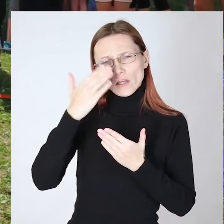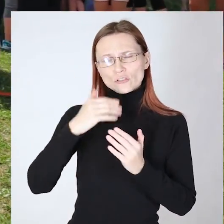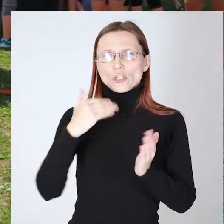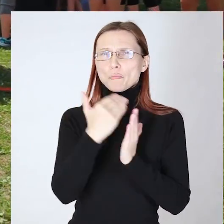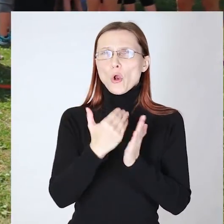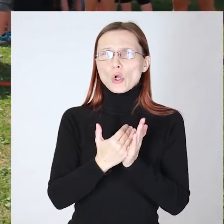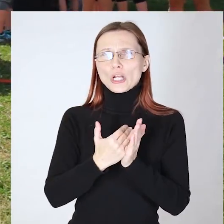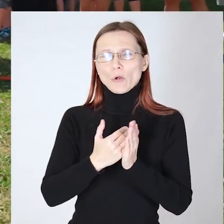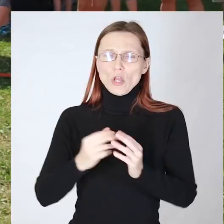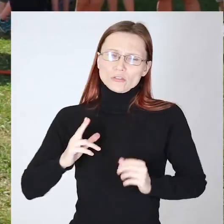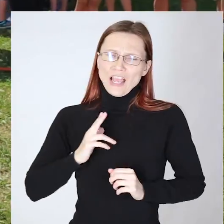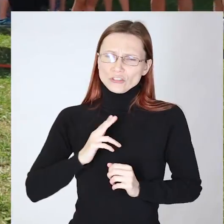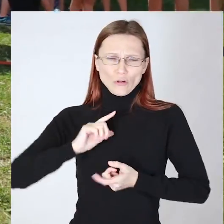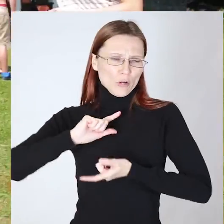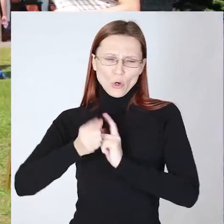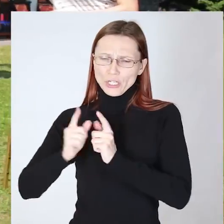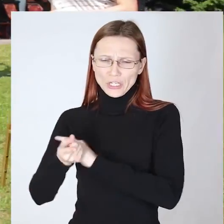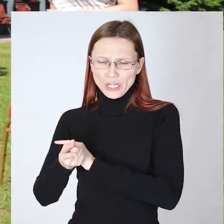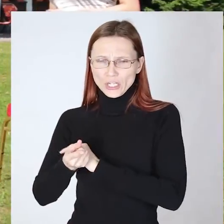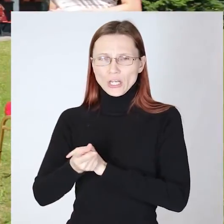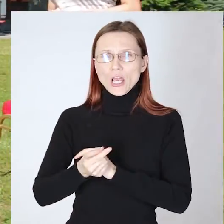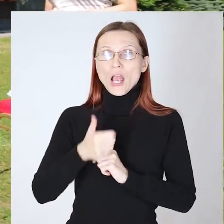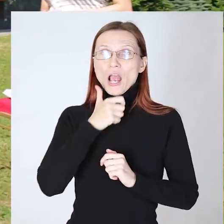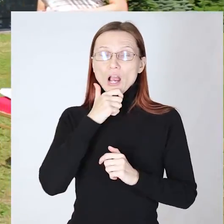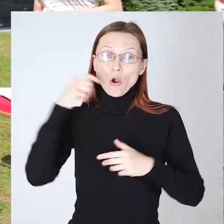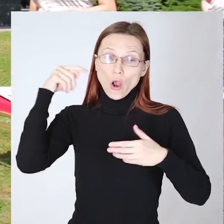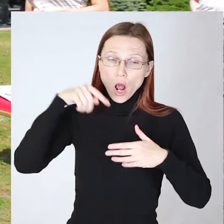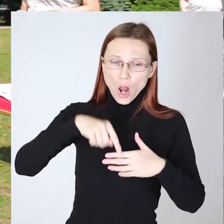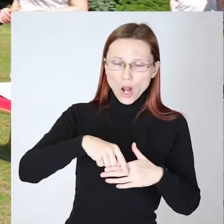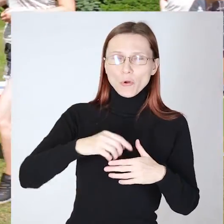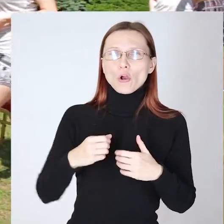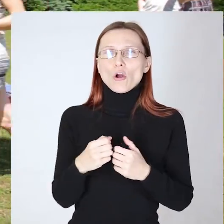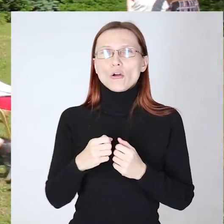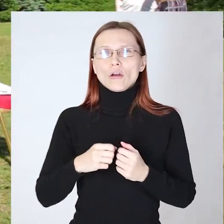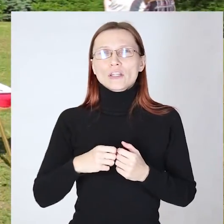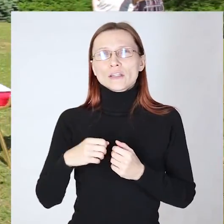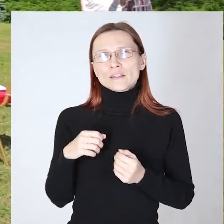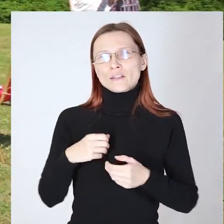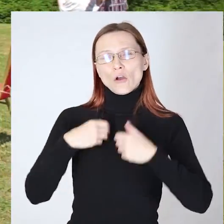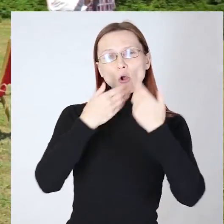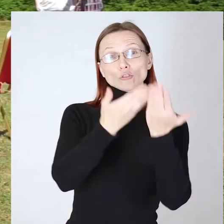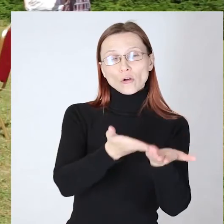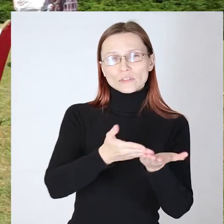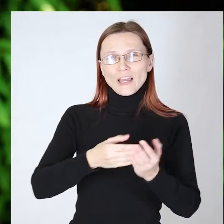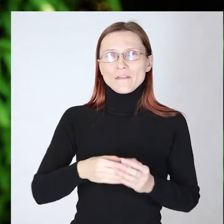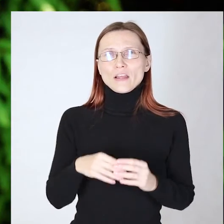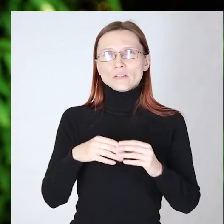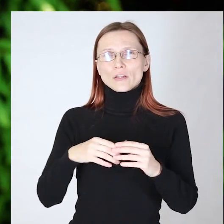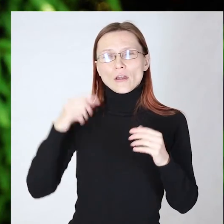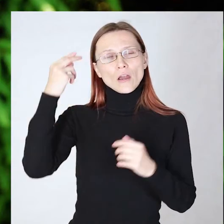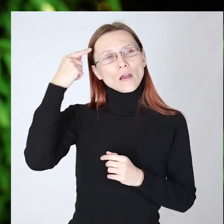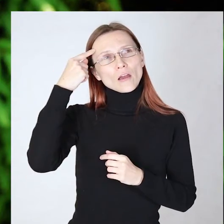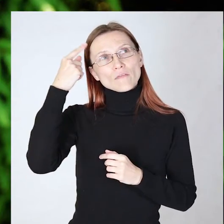rôznych neformálnych iných, ako ísť hlboko s odovzdaním nejakých vedomostí